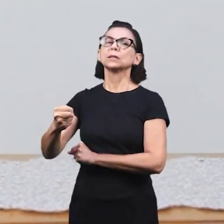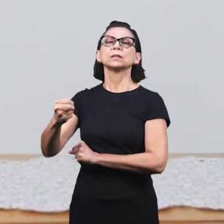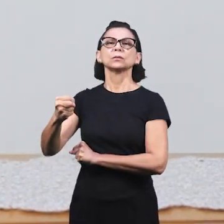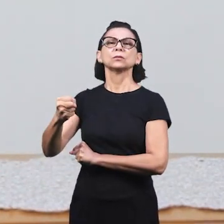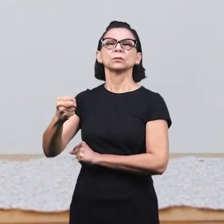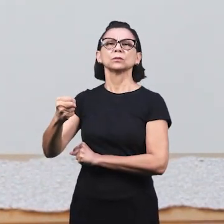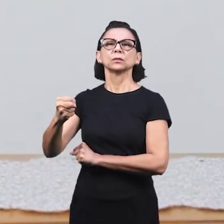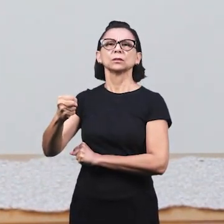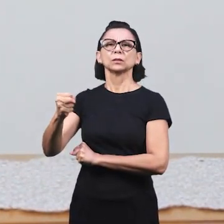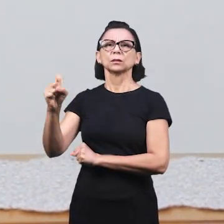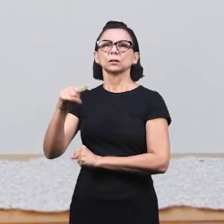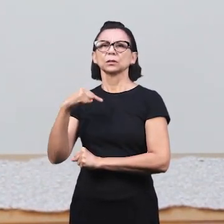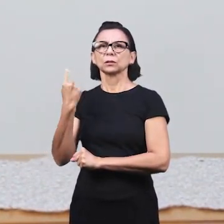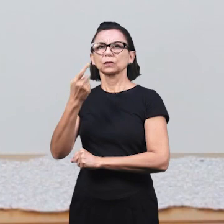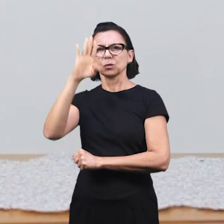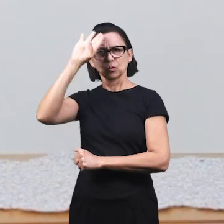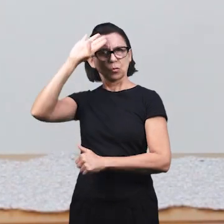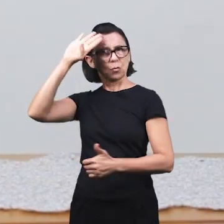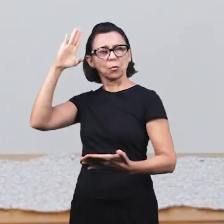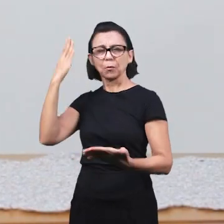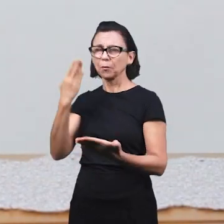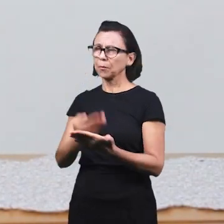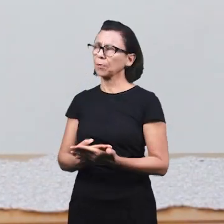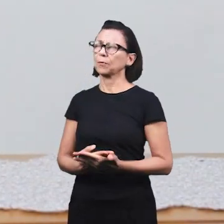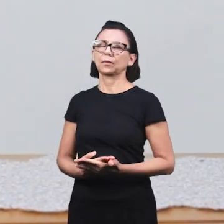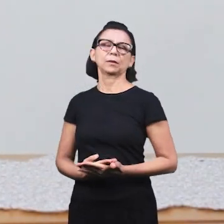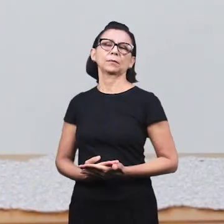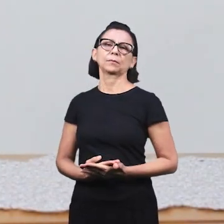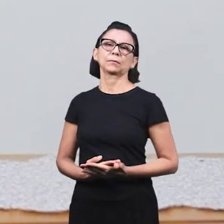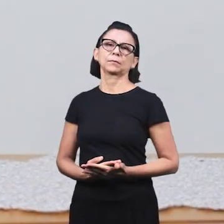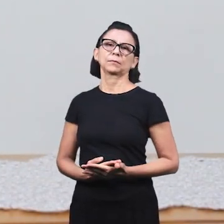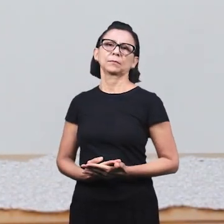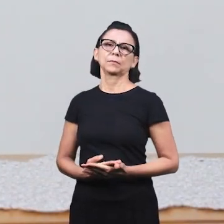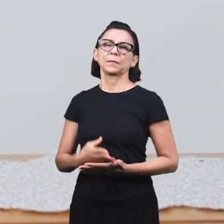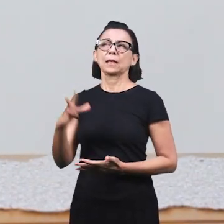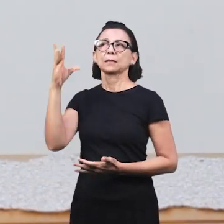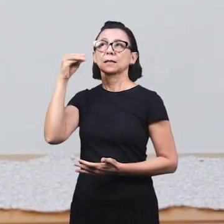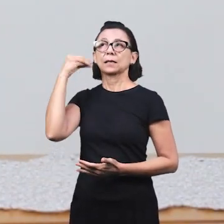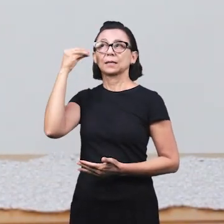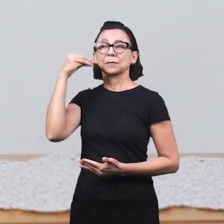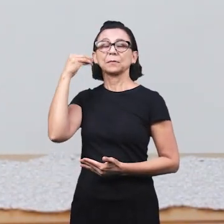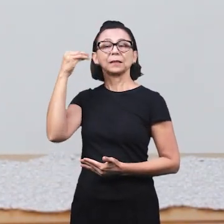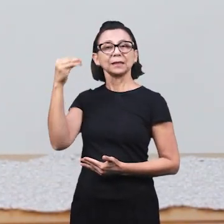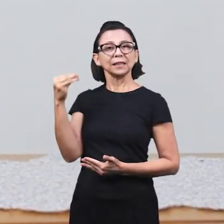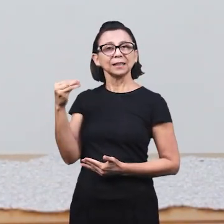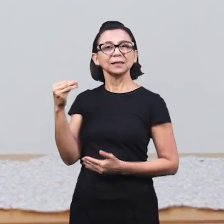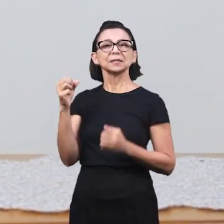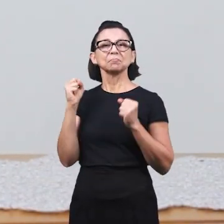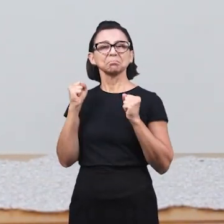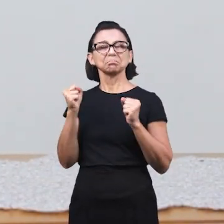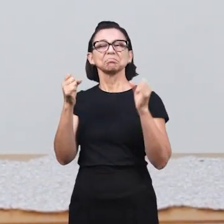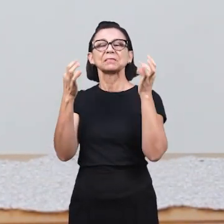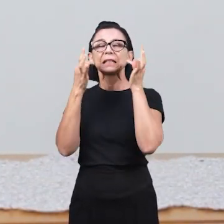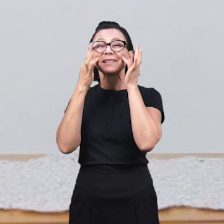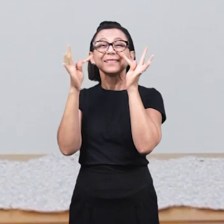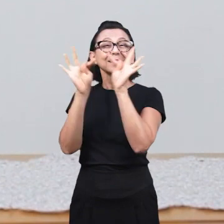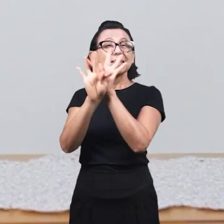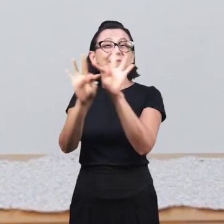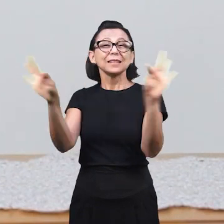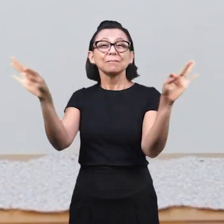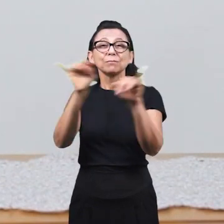всемогущему, Богу живому, на которого мы уповаем. Это опыт дает нам